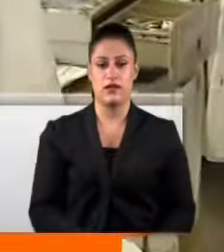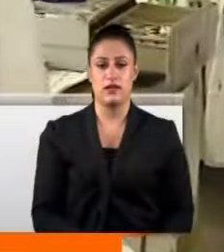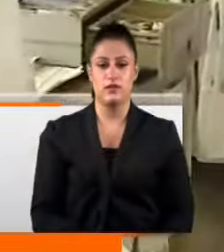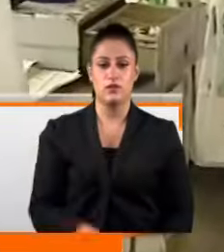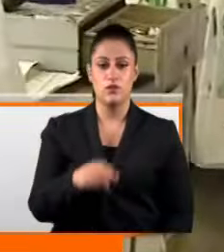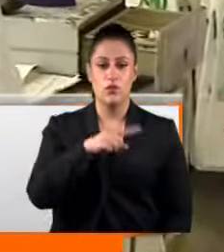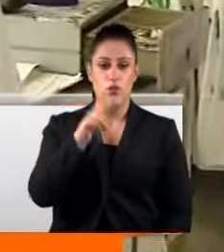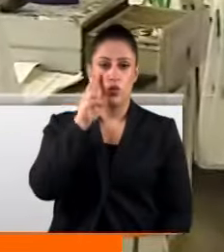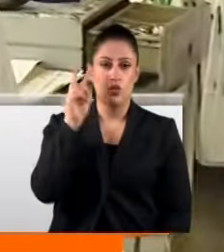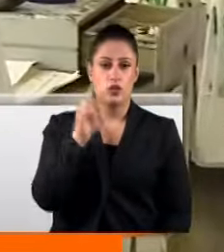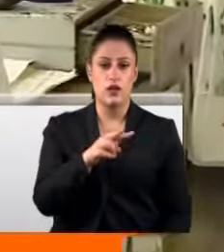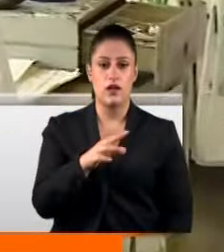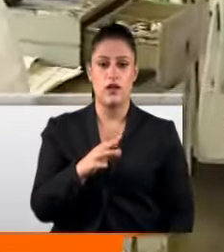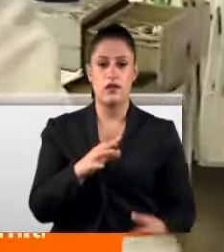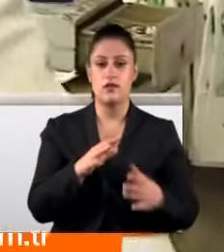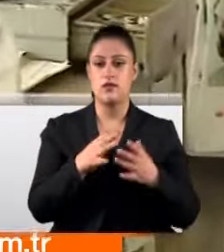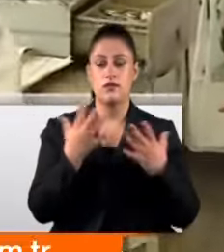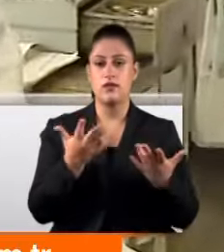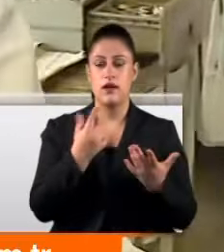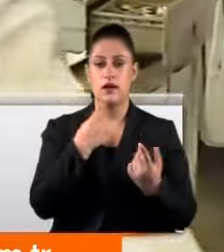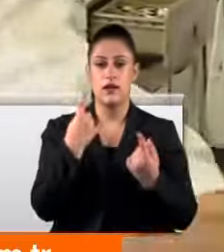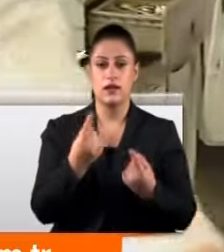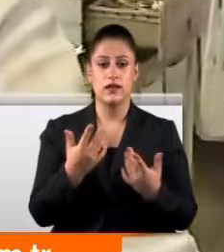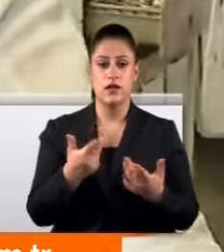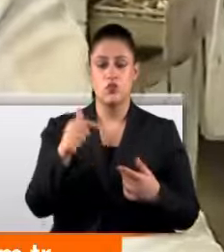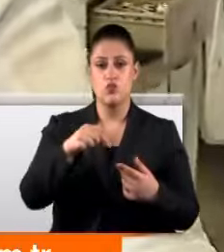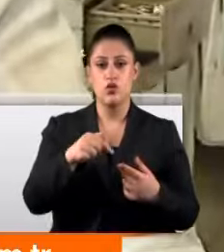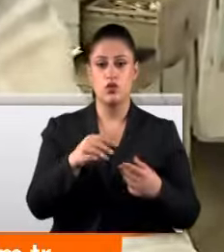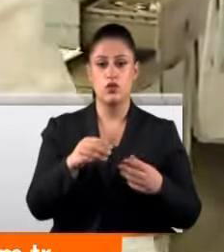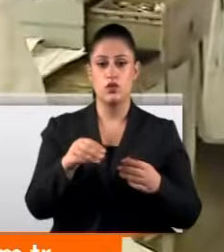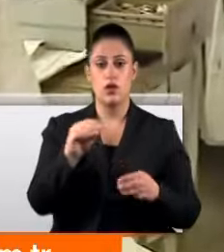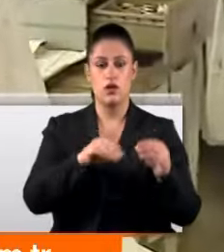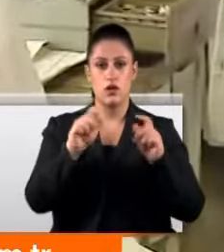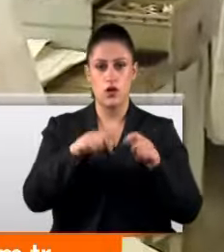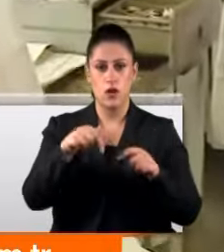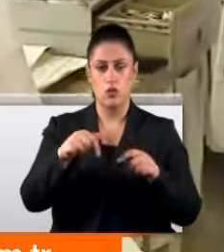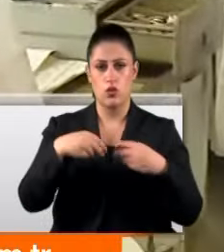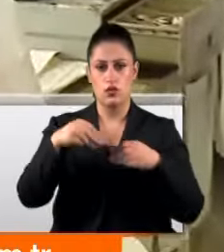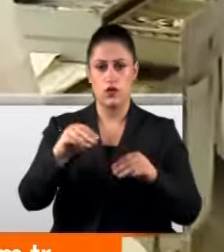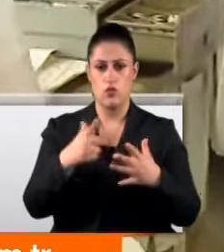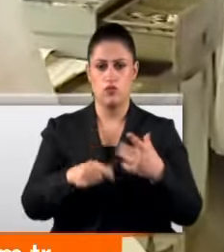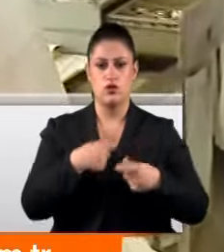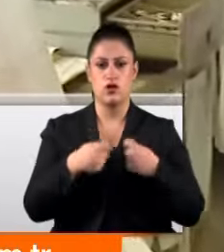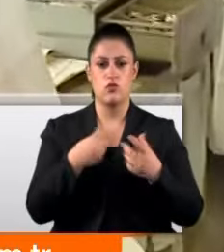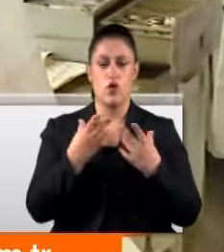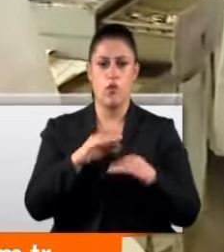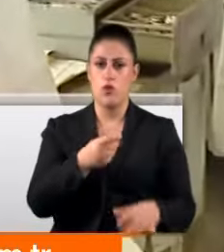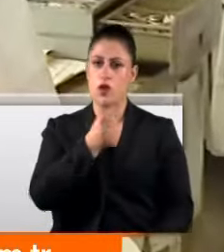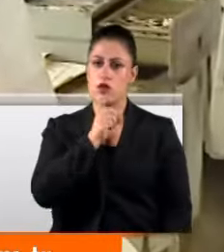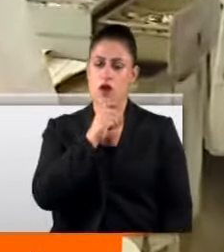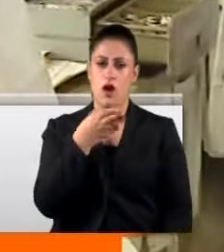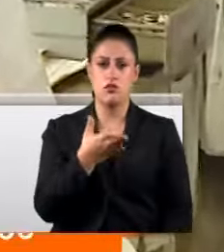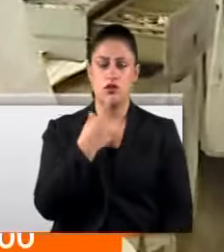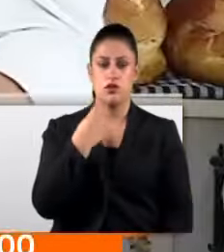zaten günlüktür. Yani bunun neresine imal tarihi? Yani bugün ürettim. Bugün tüketildi. Yani böyle bir saçmalık olmaz. Yani yanlış bir şey, yanlış